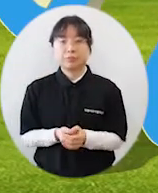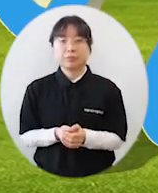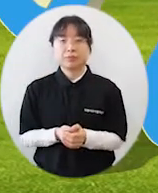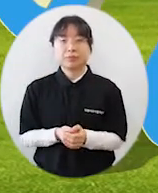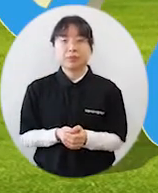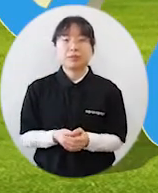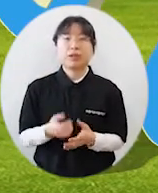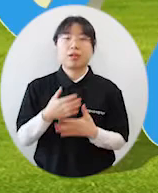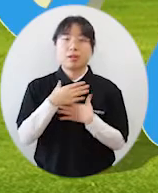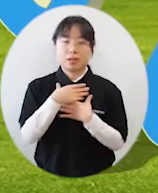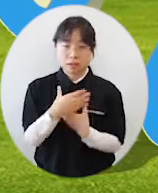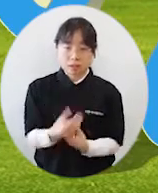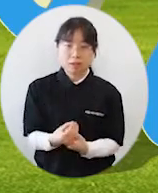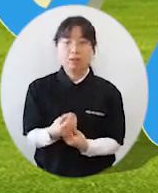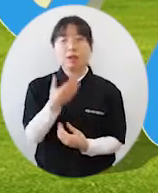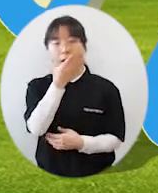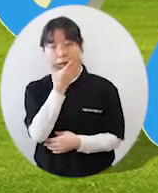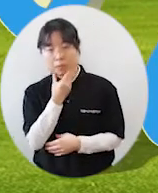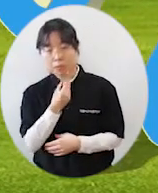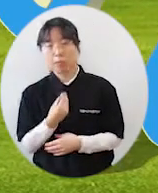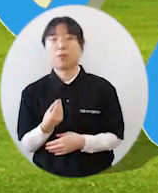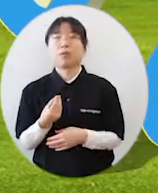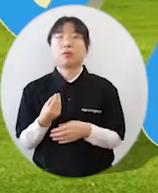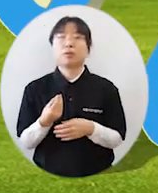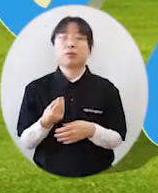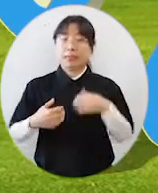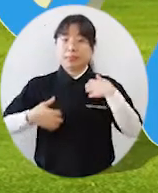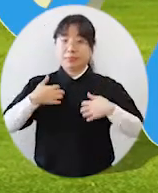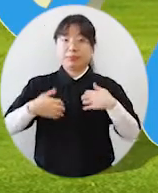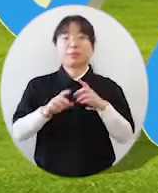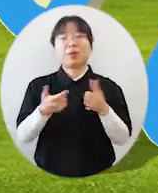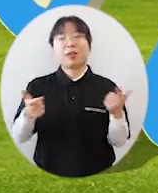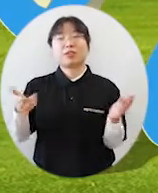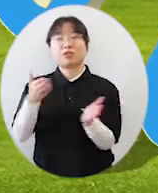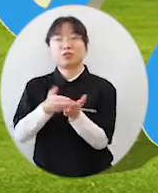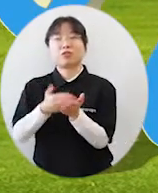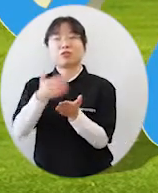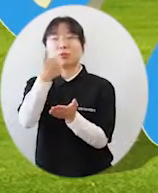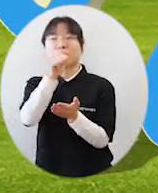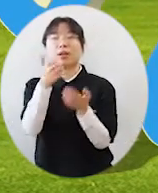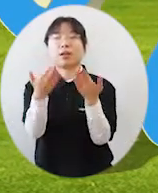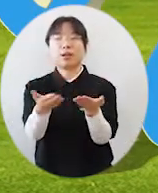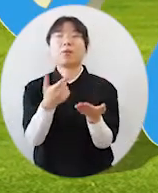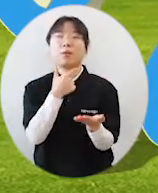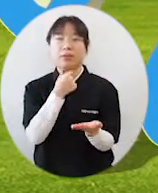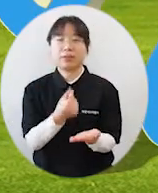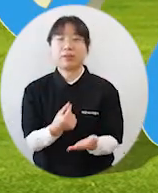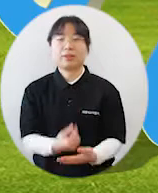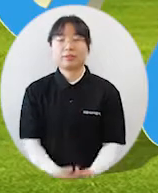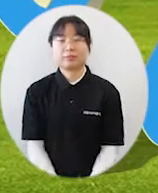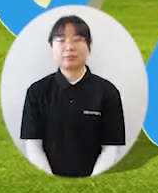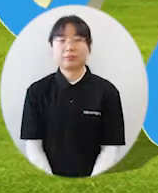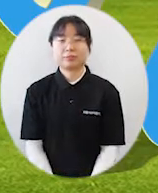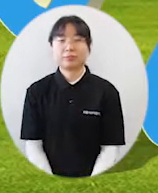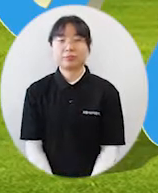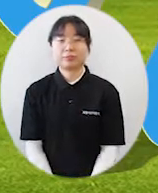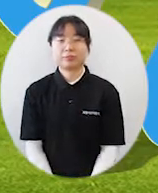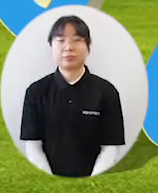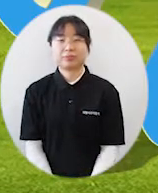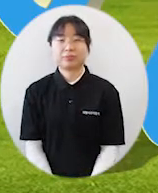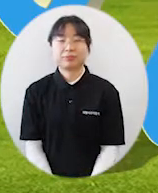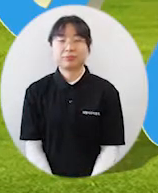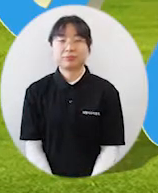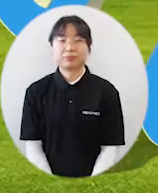2010년의 0c 10대 뉴스 처럼 2011년 한해도 우리 우왕 시민 여러분 모두에게 영예로운 순간